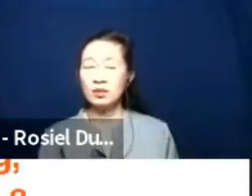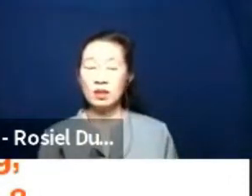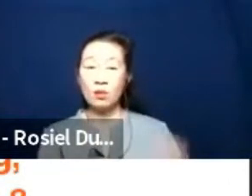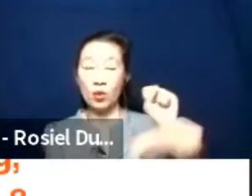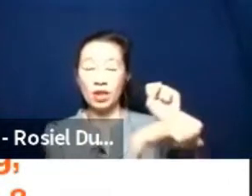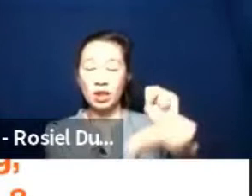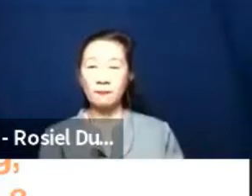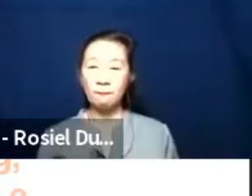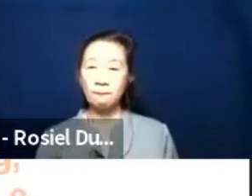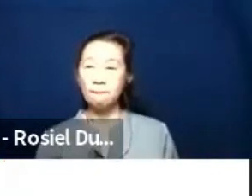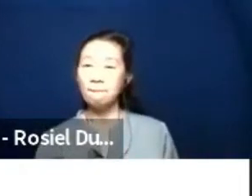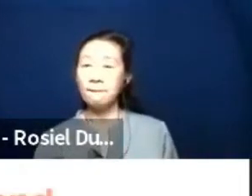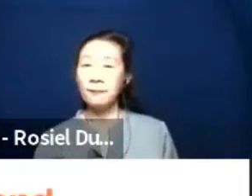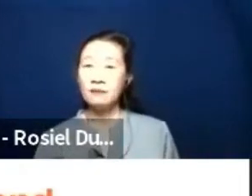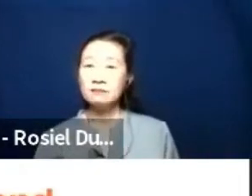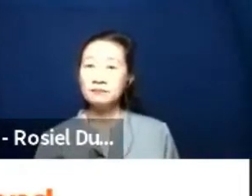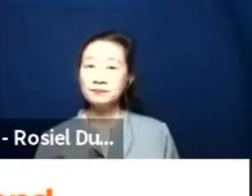pagtatrabaho.